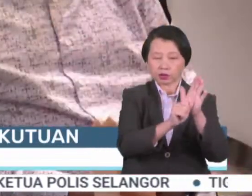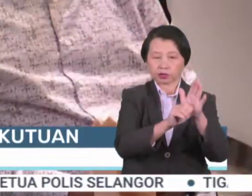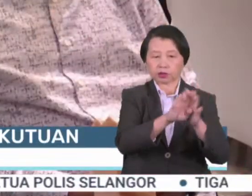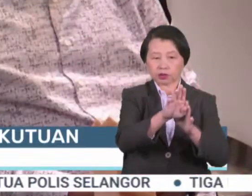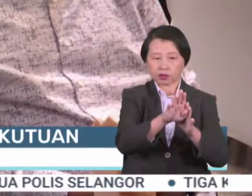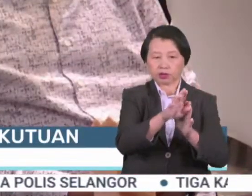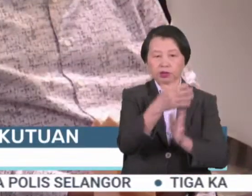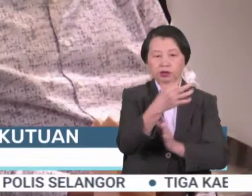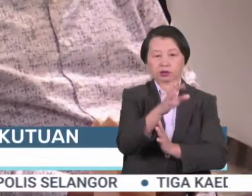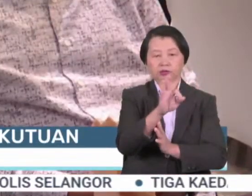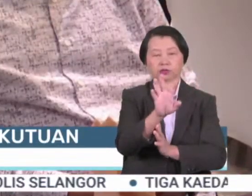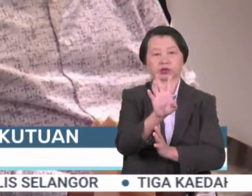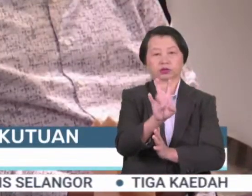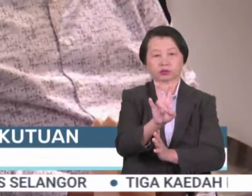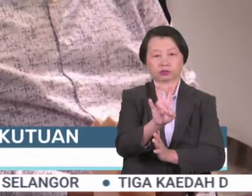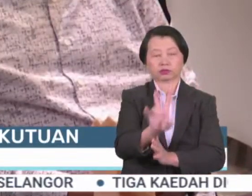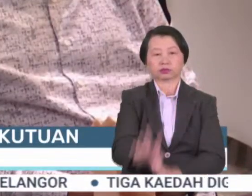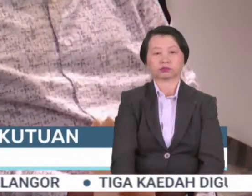sukan